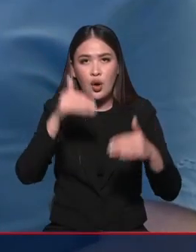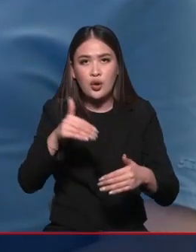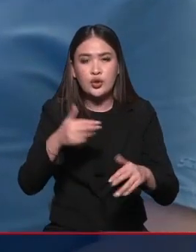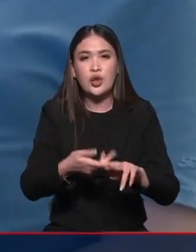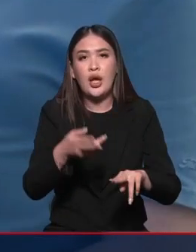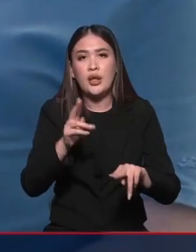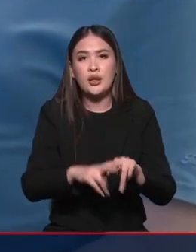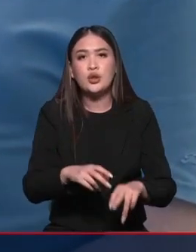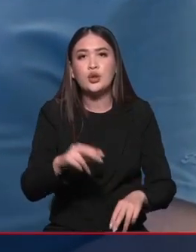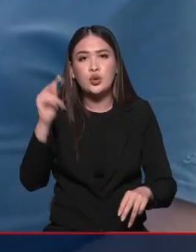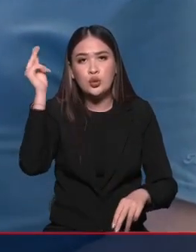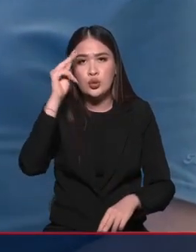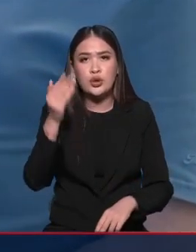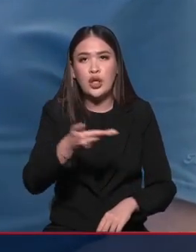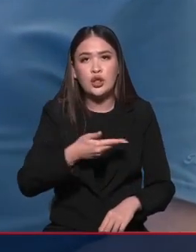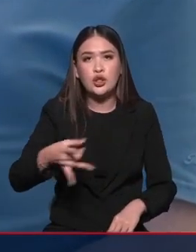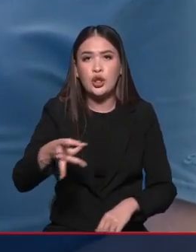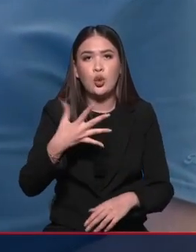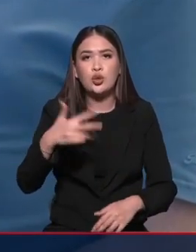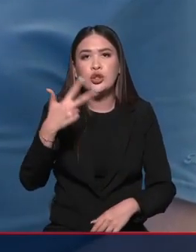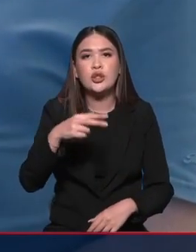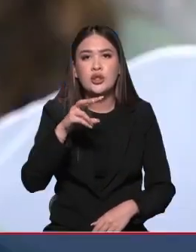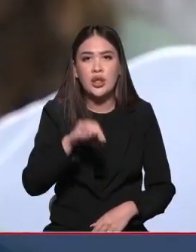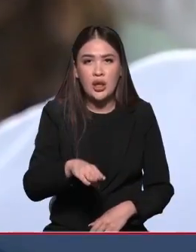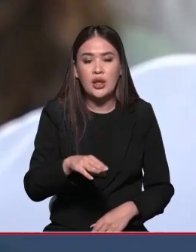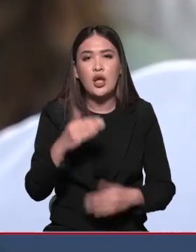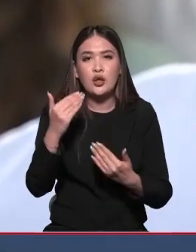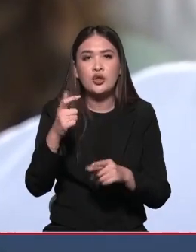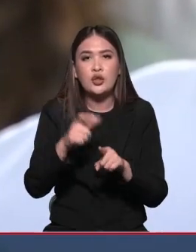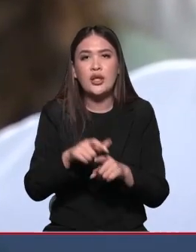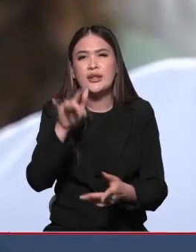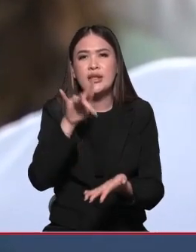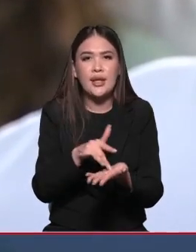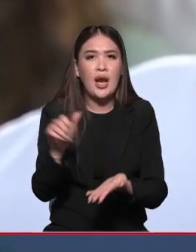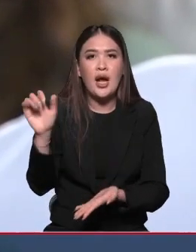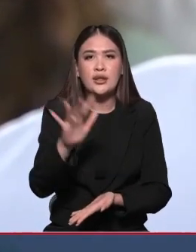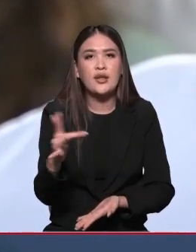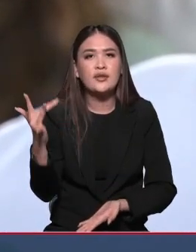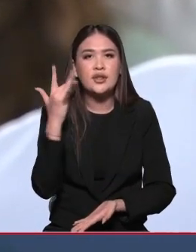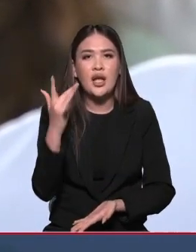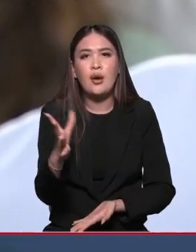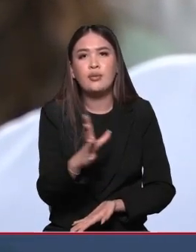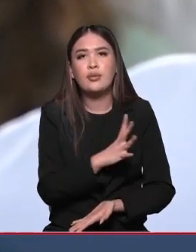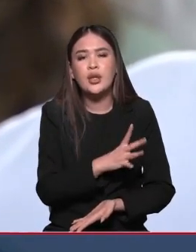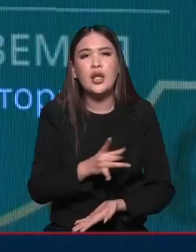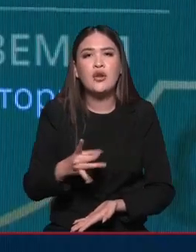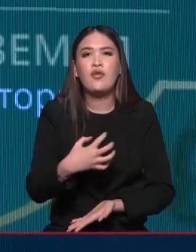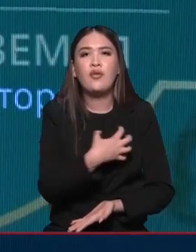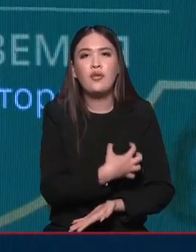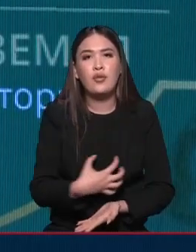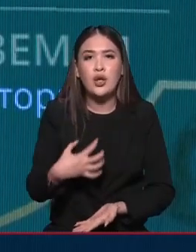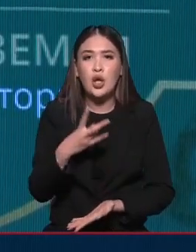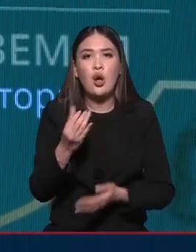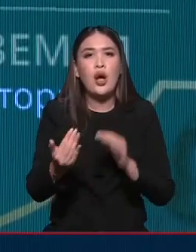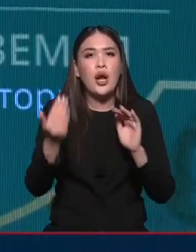исследователь изучает наш регион уже более 30 лет По его словам Центральная Азия всегда была значимым регионом Однако